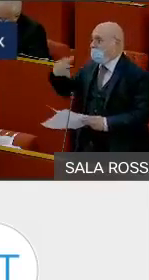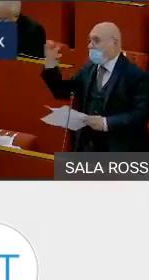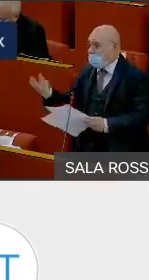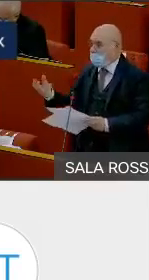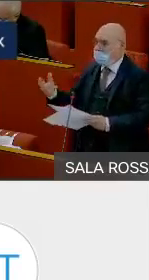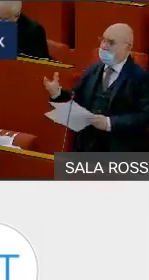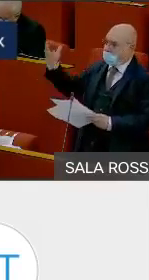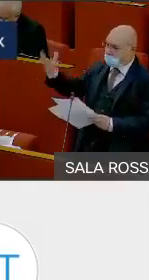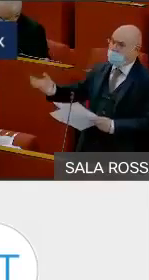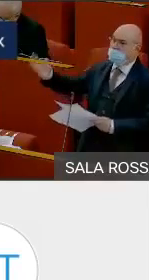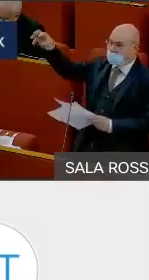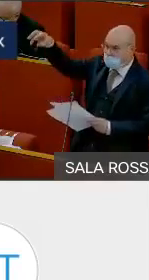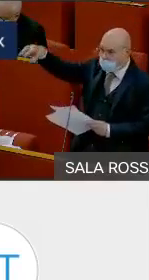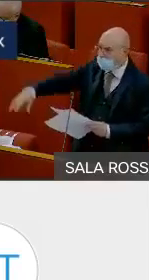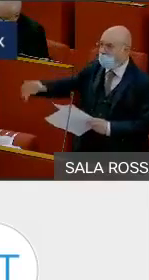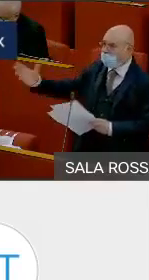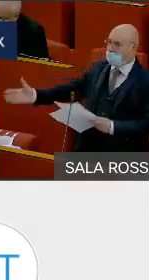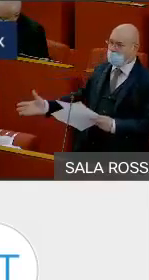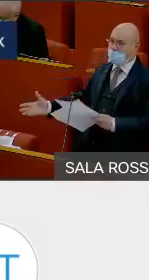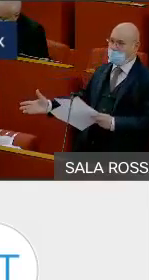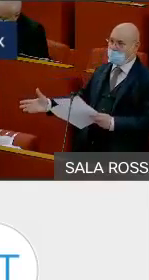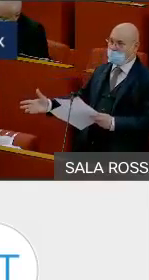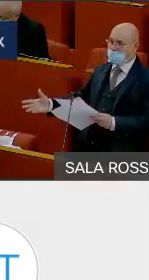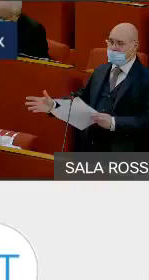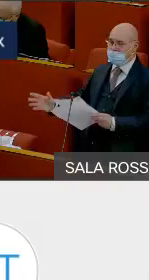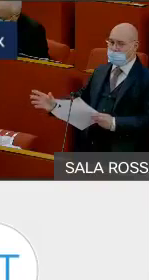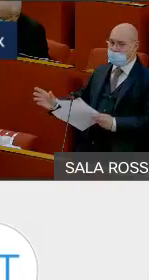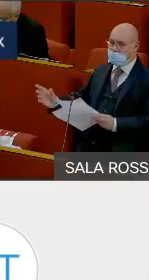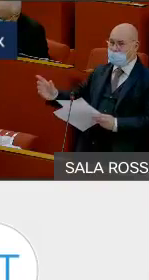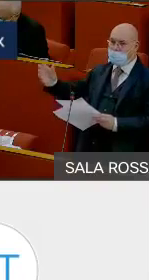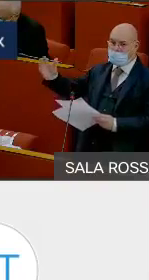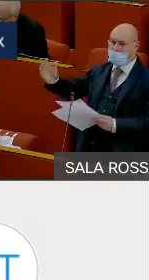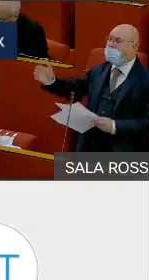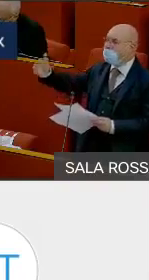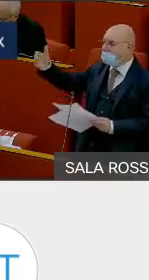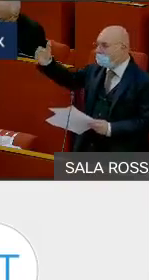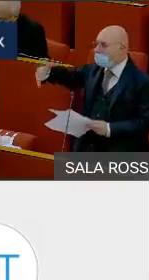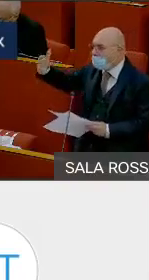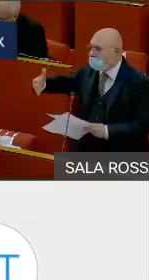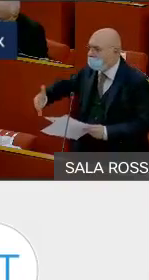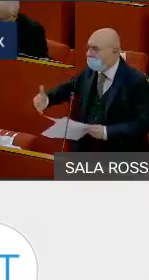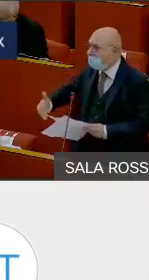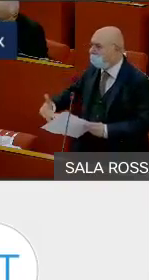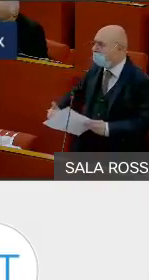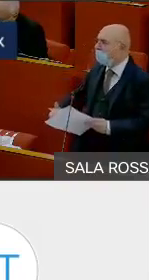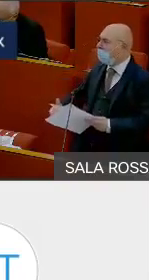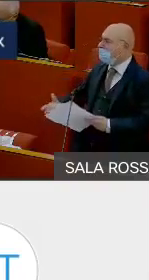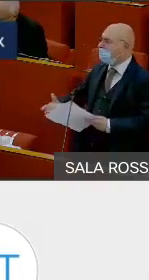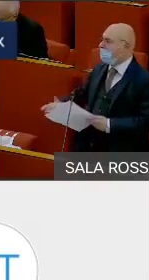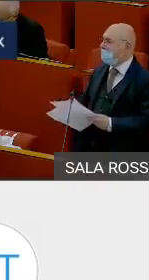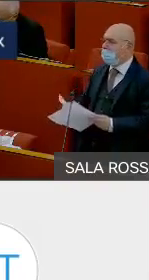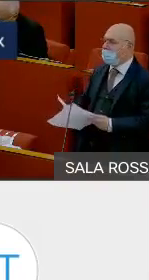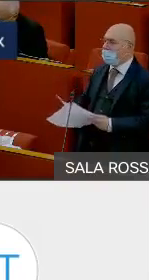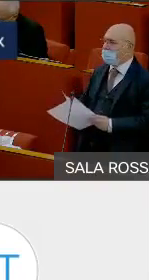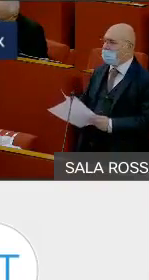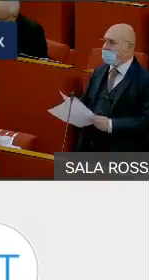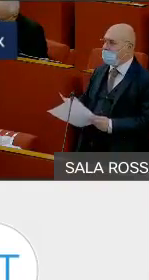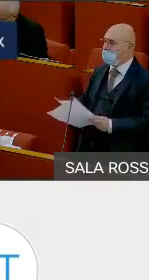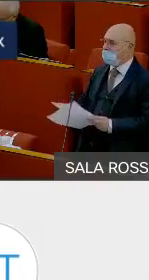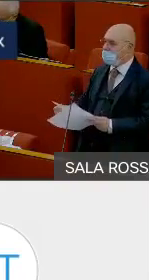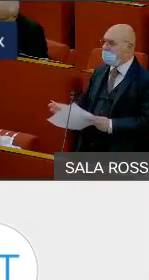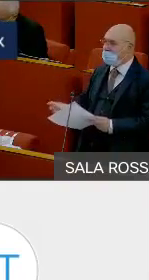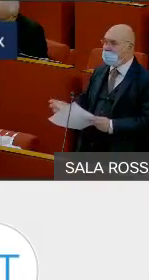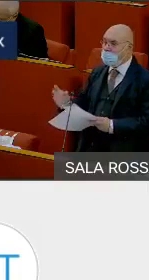attaccati alla regione che invece a persone che fanno questo lavoro e che quindi rinnovano l'albo delle imprenditori